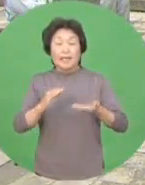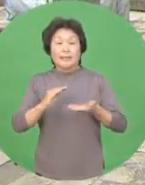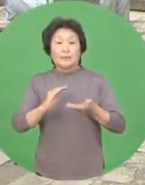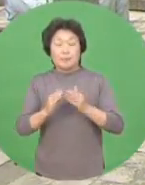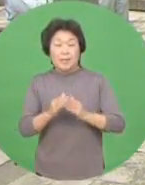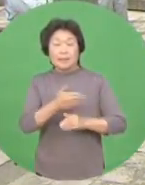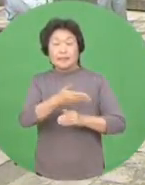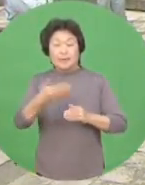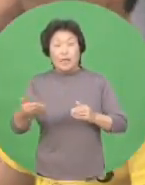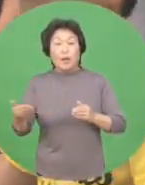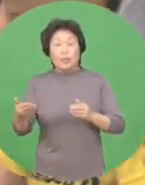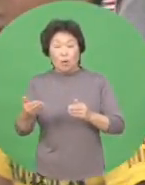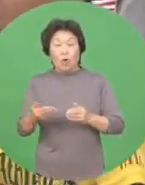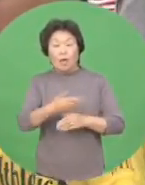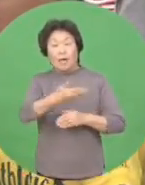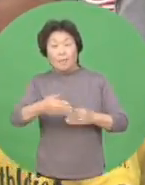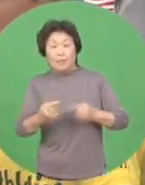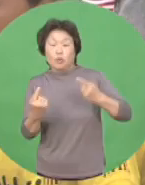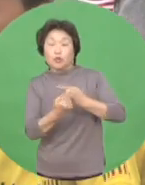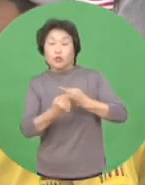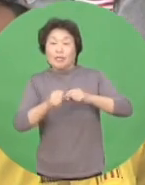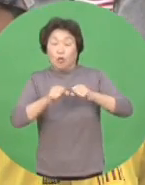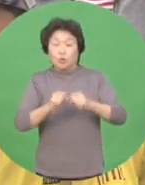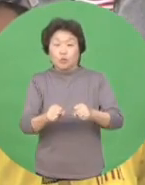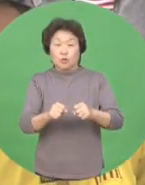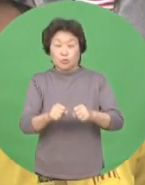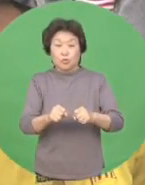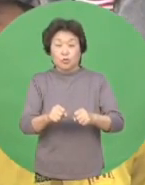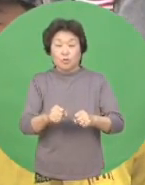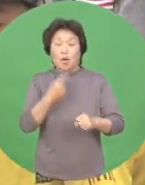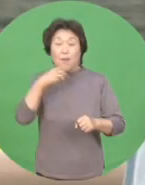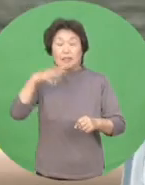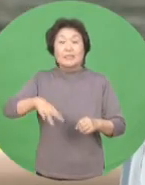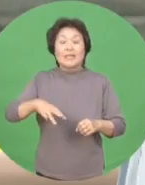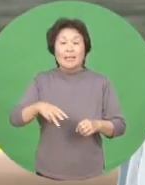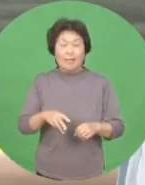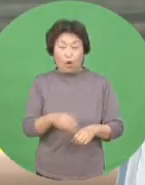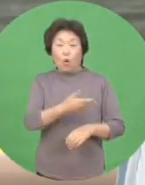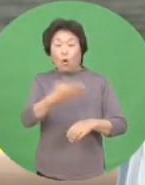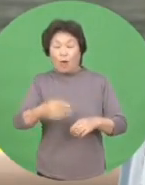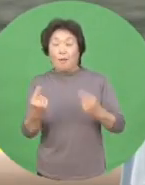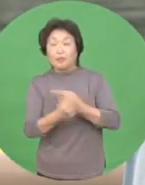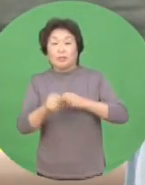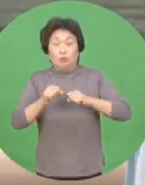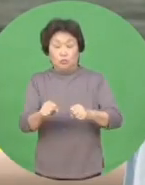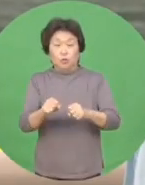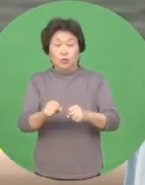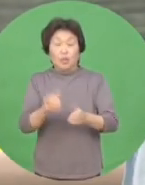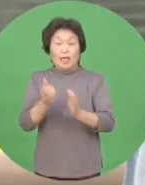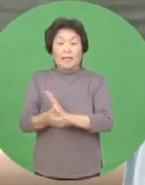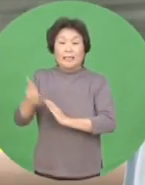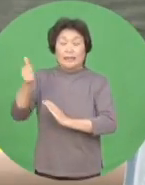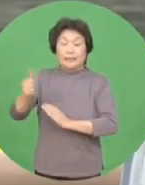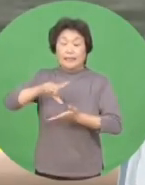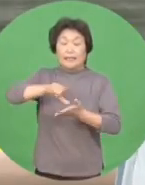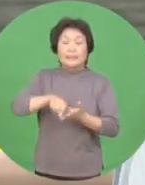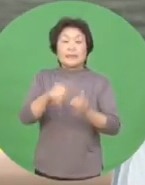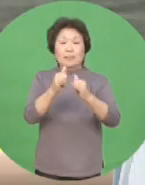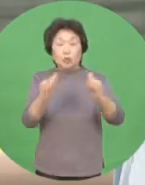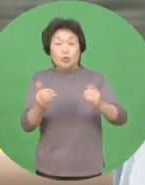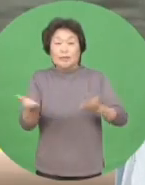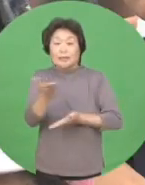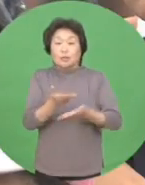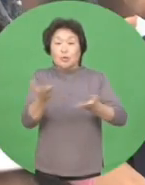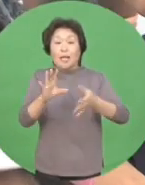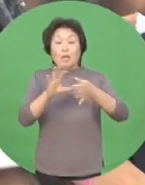岸の修繕を行うマルシェで川武神が開催されました。これは知事が地域の人々との触れ合いを